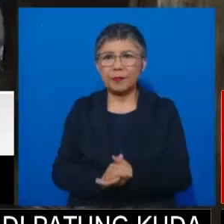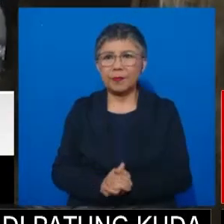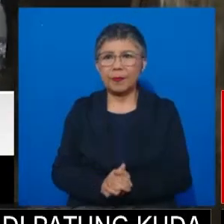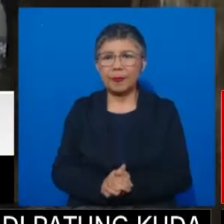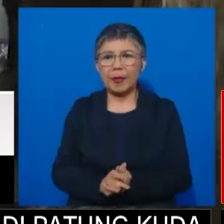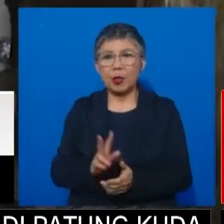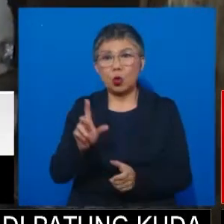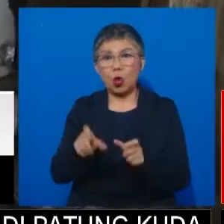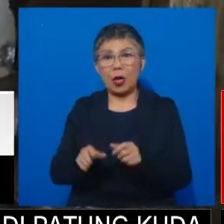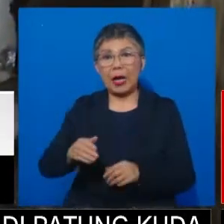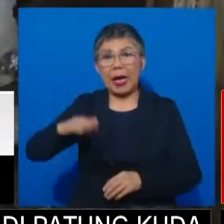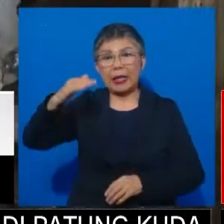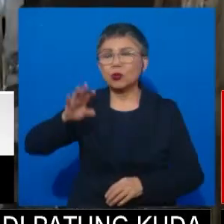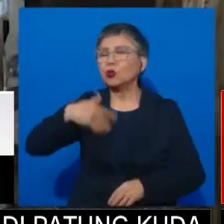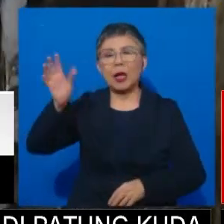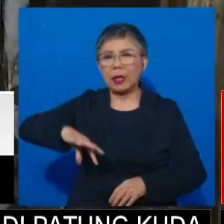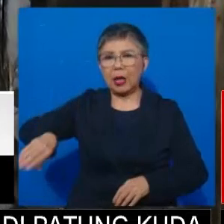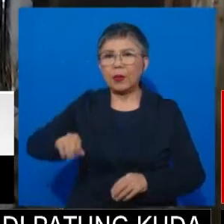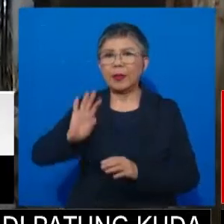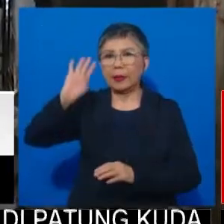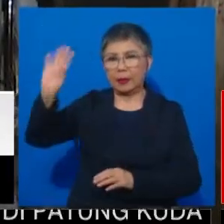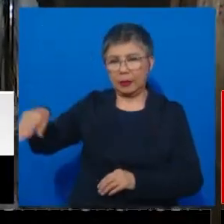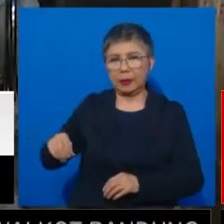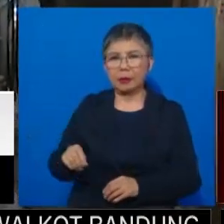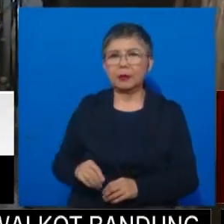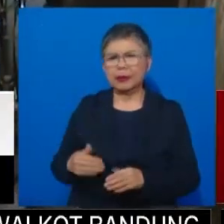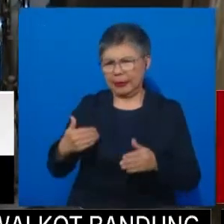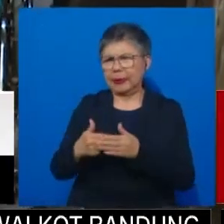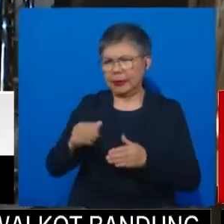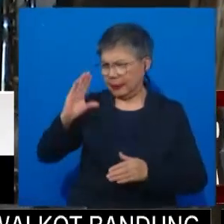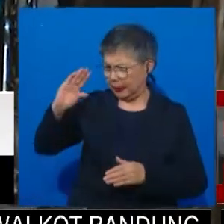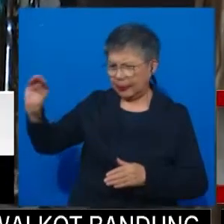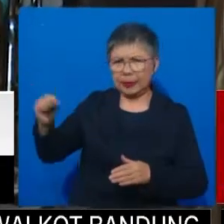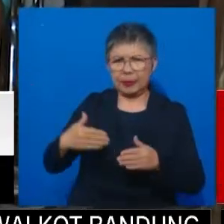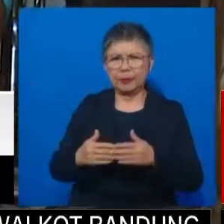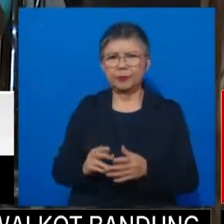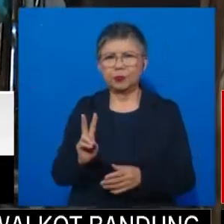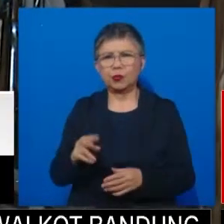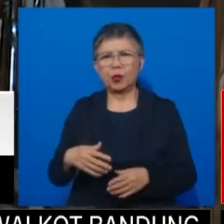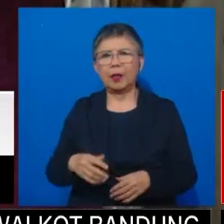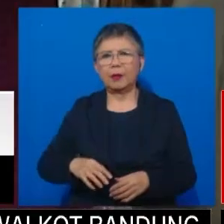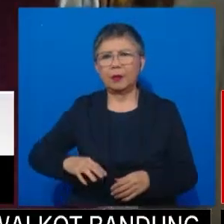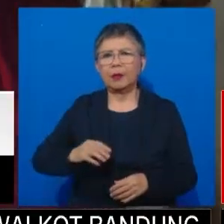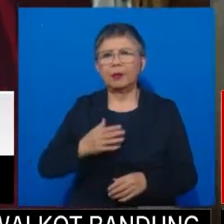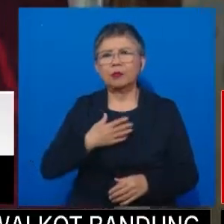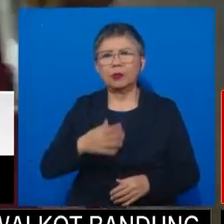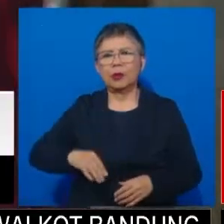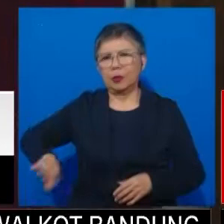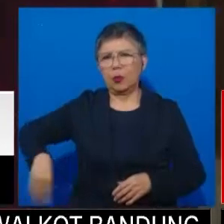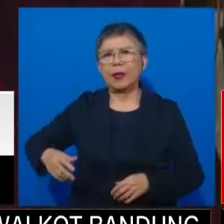Dua orang anaknya yang lain sudah berkeluarga dan tinggal tidak jauh dari rumah Udin. Keduanya pun sudah memiliki 6 orang